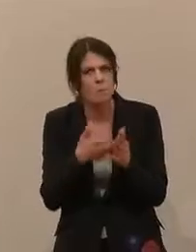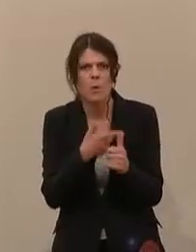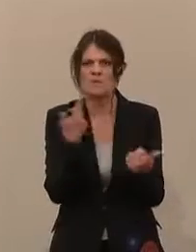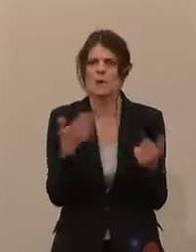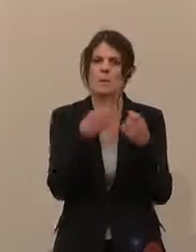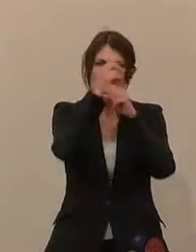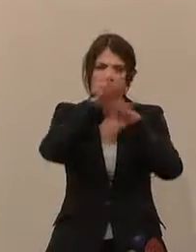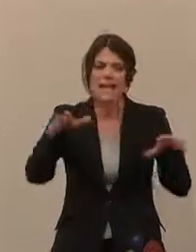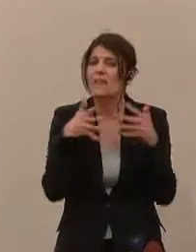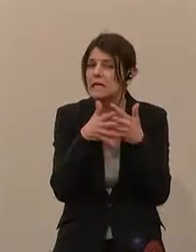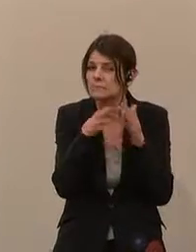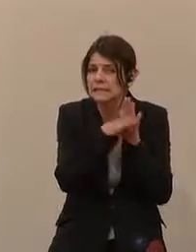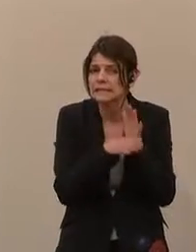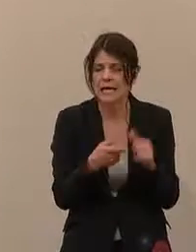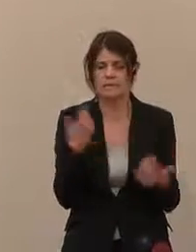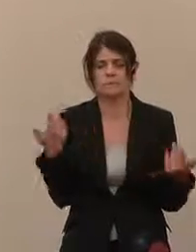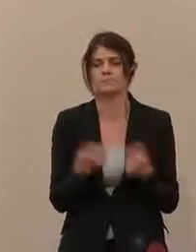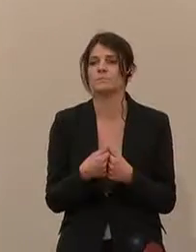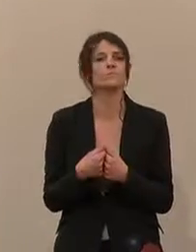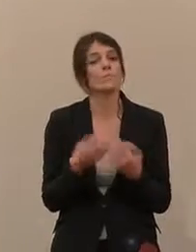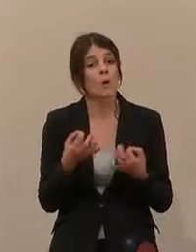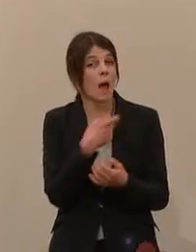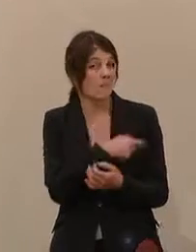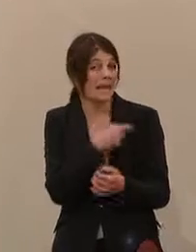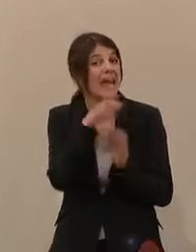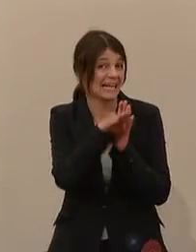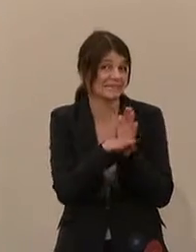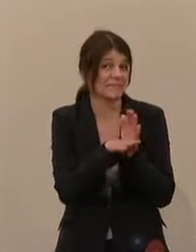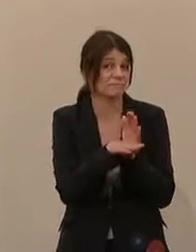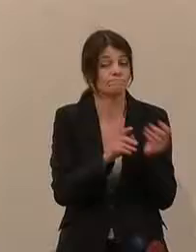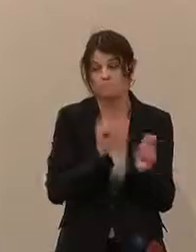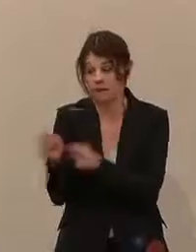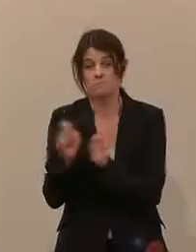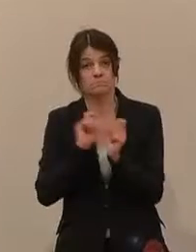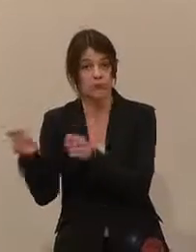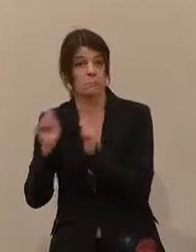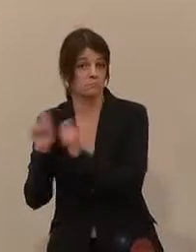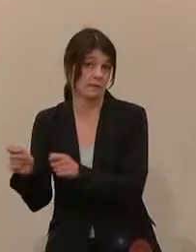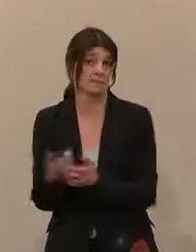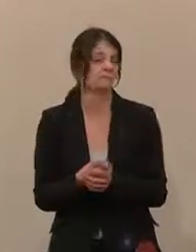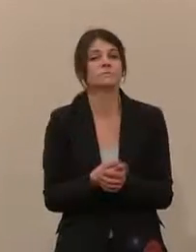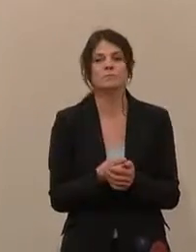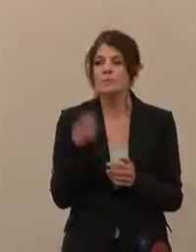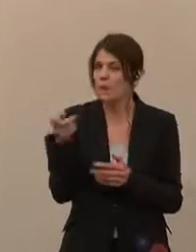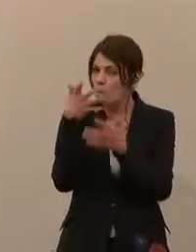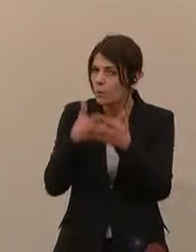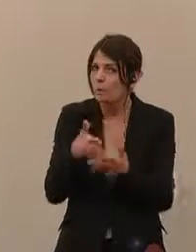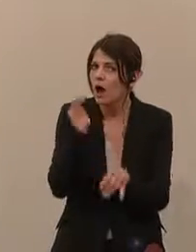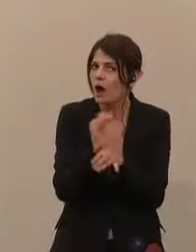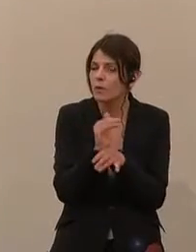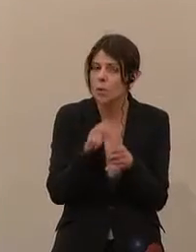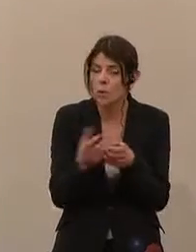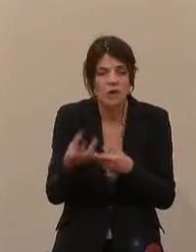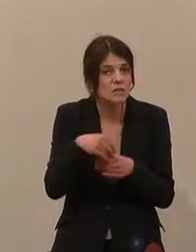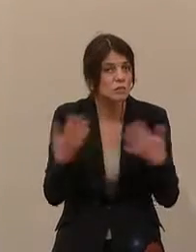dem Medientransparenzgesetz und nach dem Parteiengesetz. Bei diesen Prüfaufgaben kommt